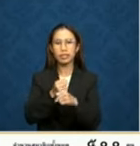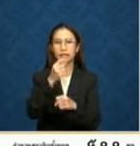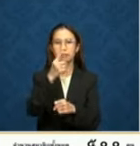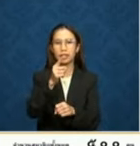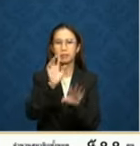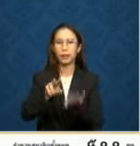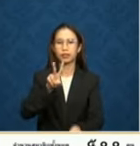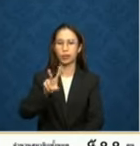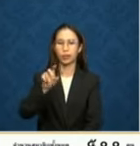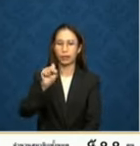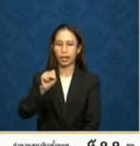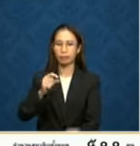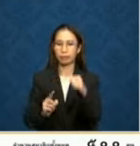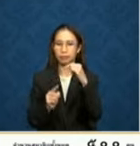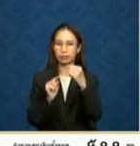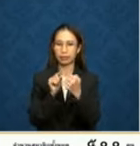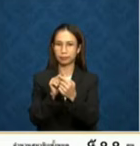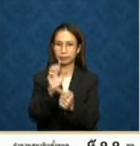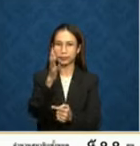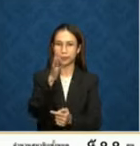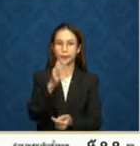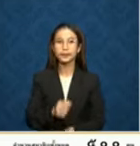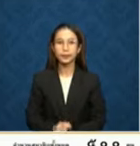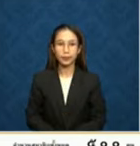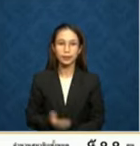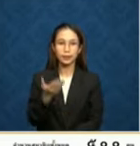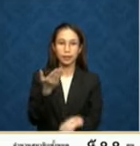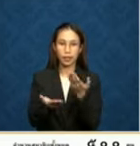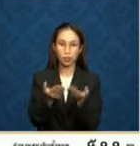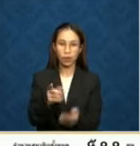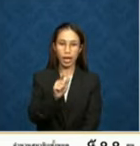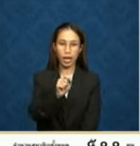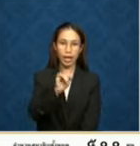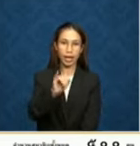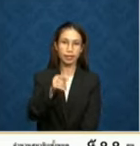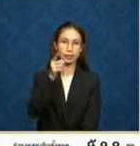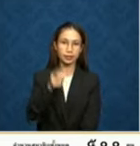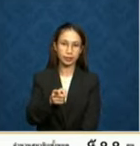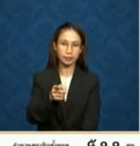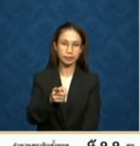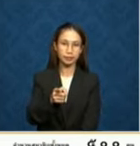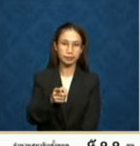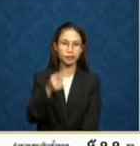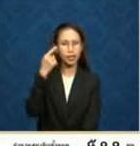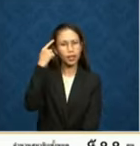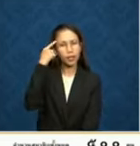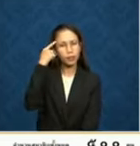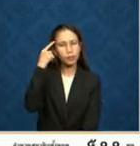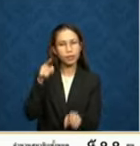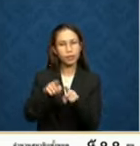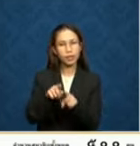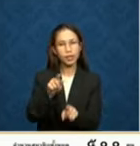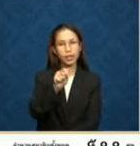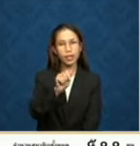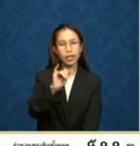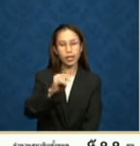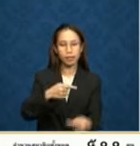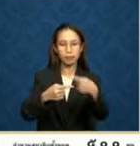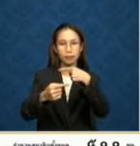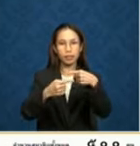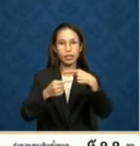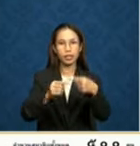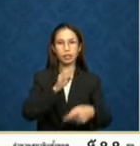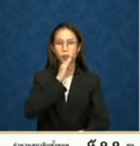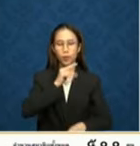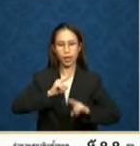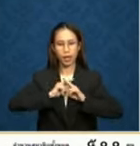แนนะธรรมธหรอต่อให้มเป็ AI จิ ๆ นะครับผมกเห็ด้วยนะครัวา AI Chatbot ถ้าเราพ